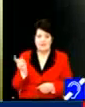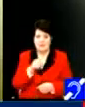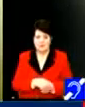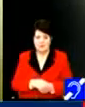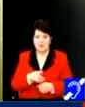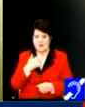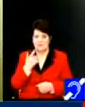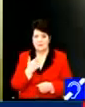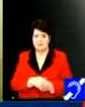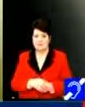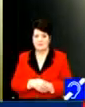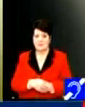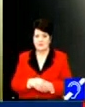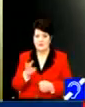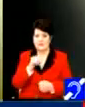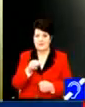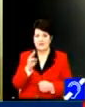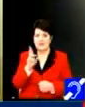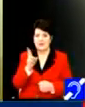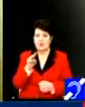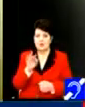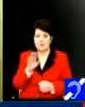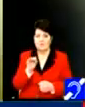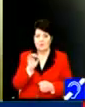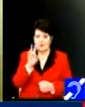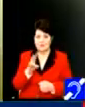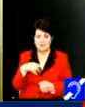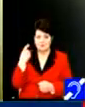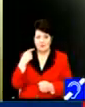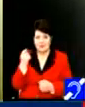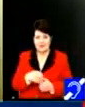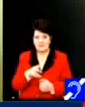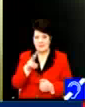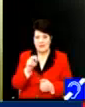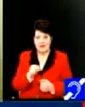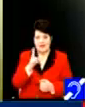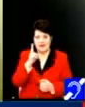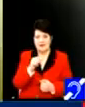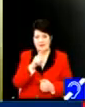pune de pe dictofon, pune la telefon, suna la cazino.